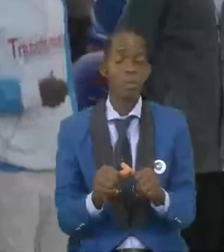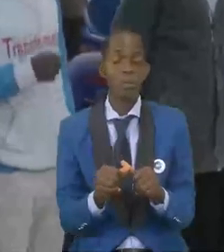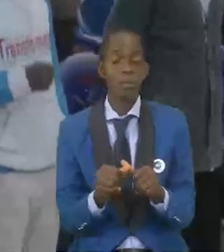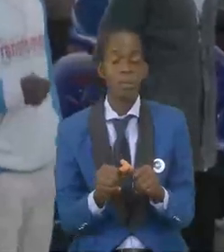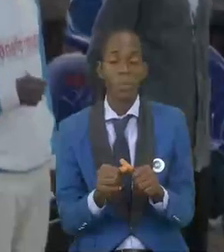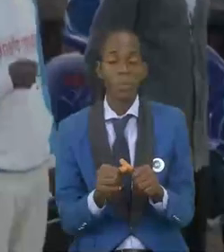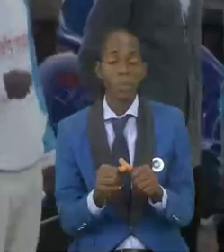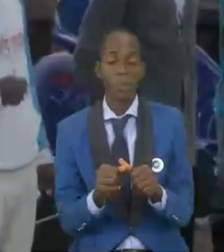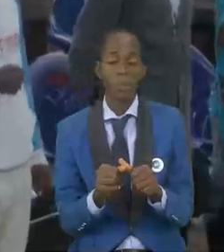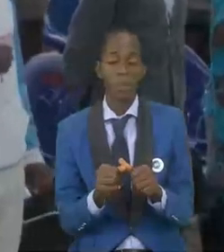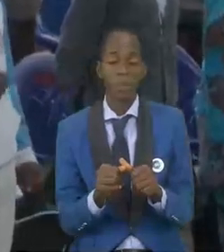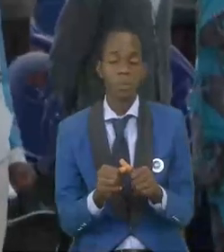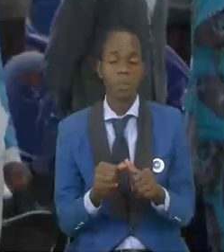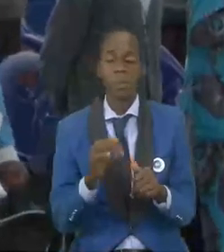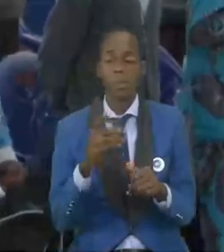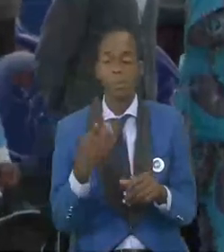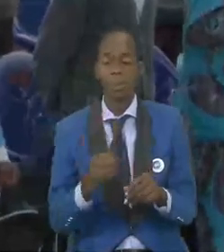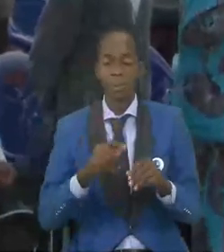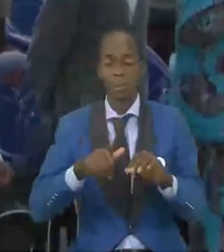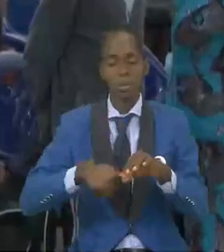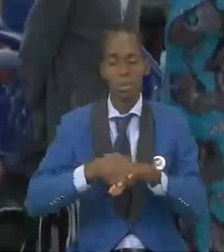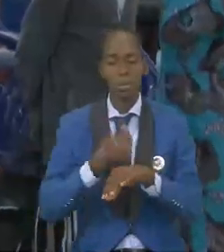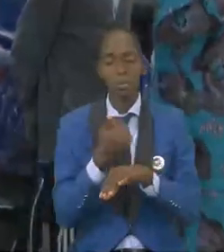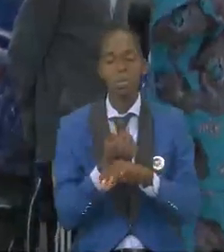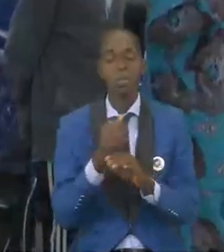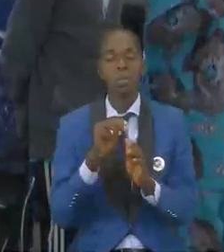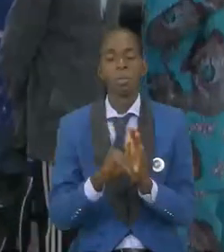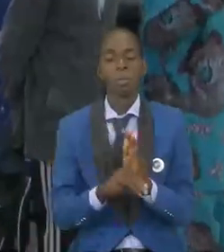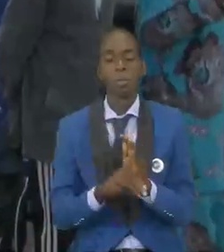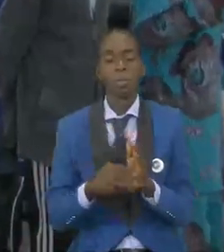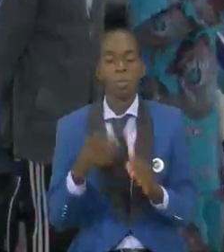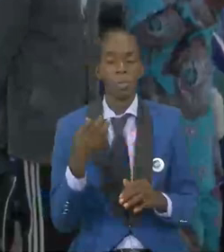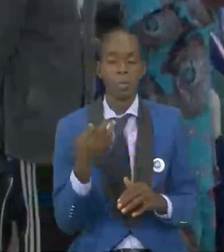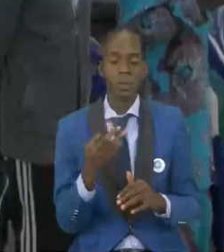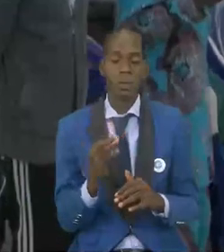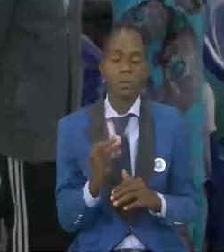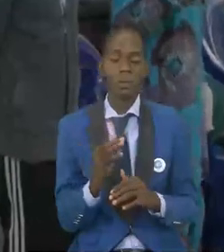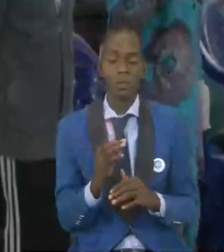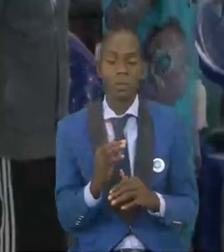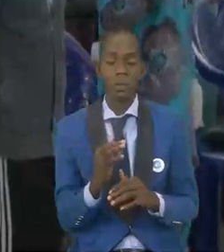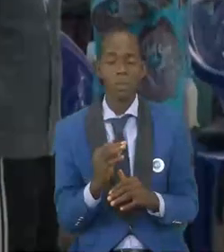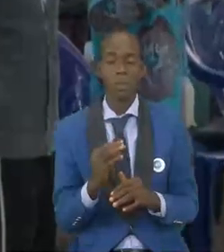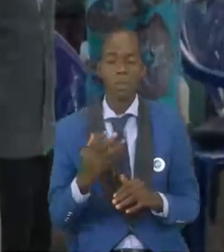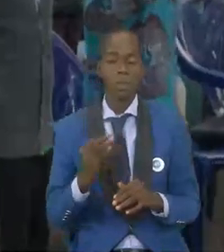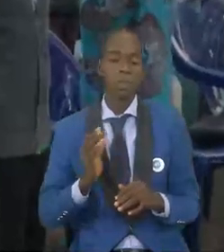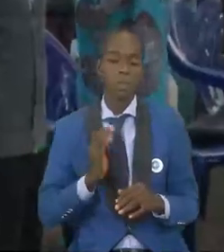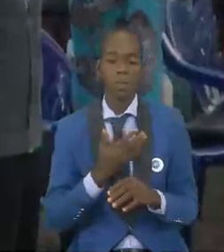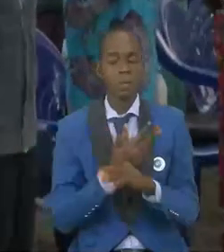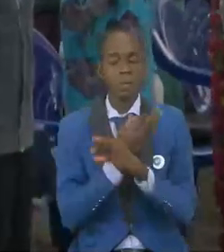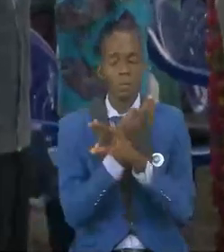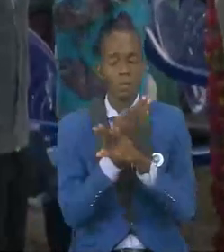il t'a délivré de la dépravation que cela soit fermé la ferme